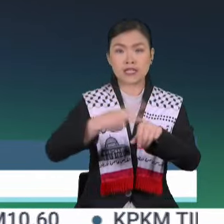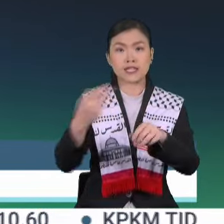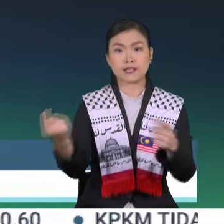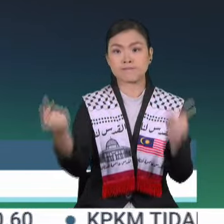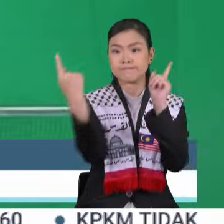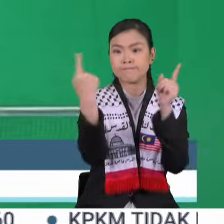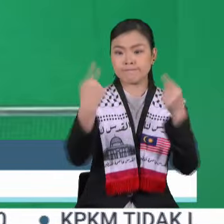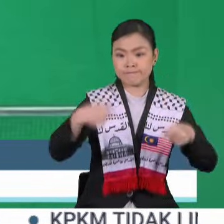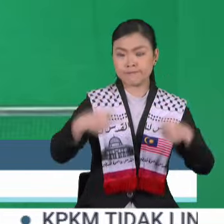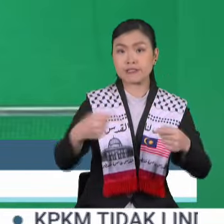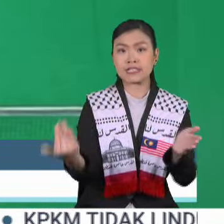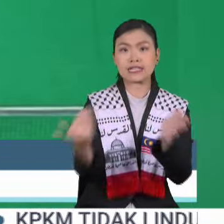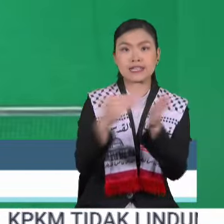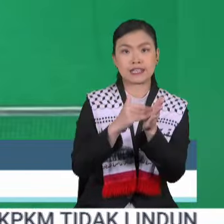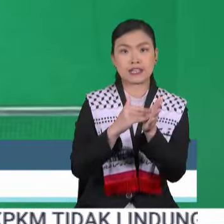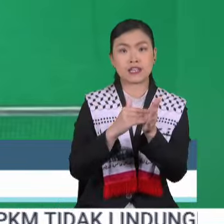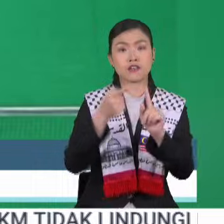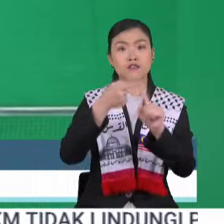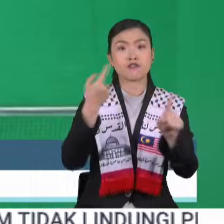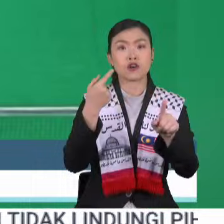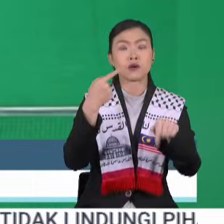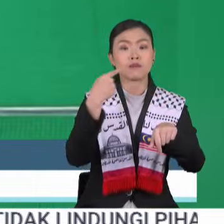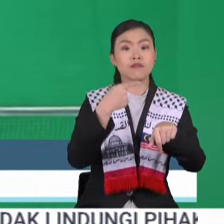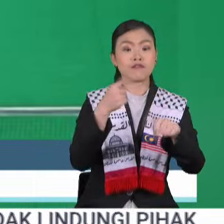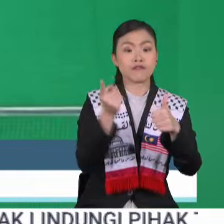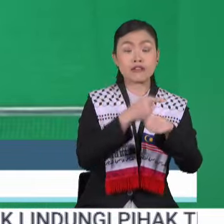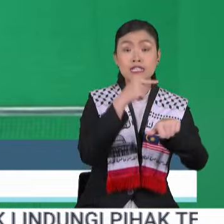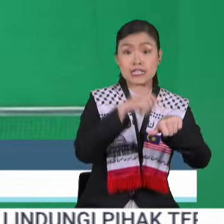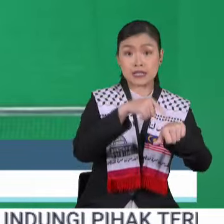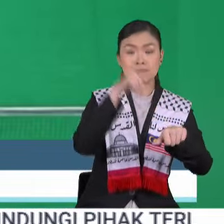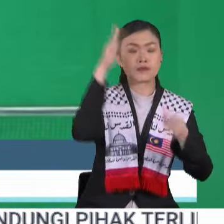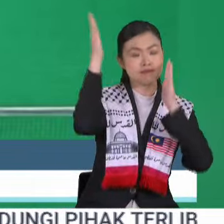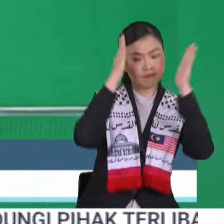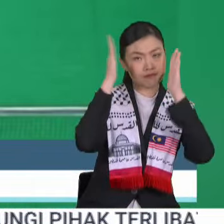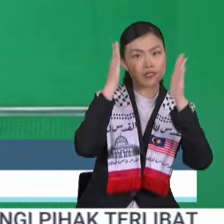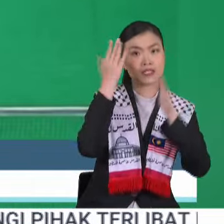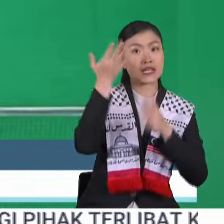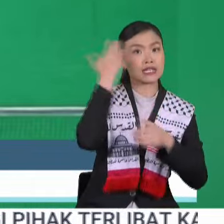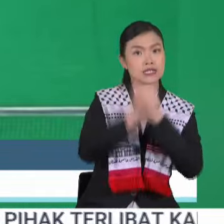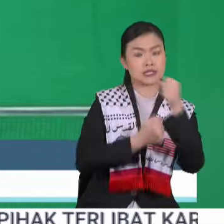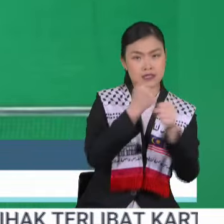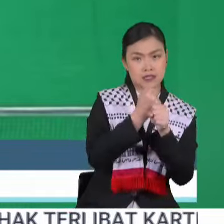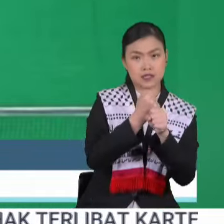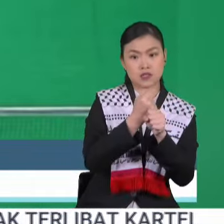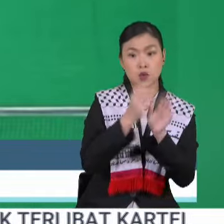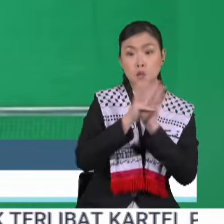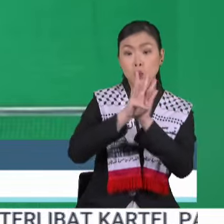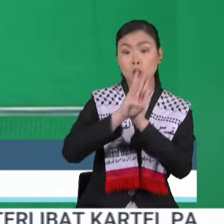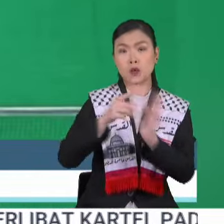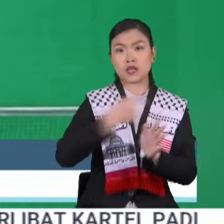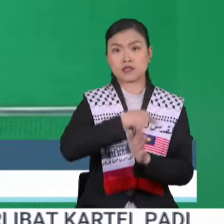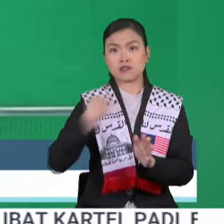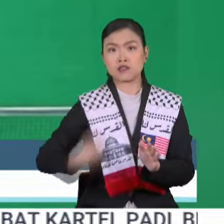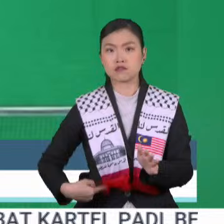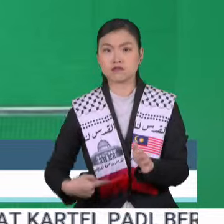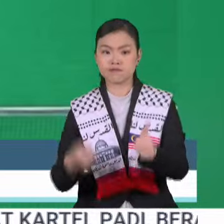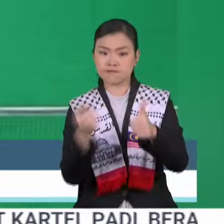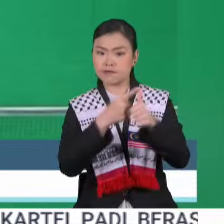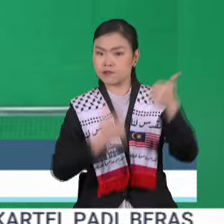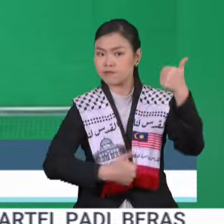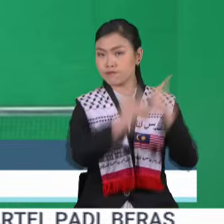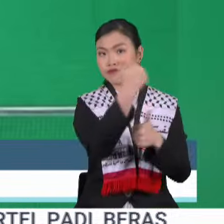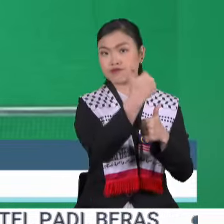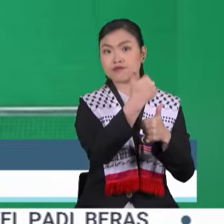pusingan pertama terbuka Malaysia 2023 yang lalu. Wakil China itu bermula garang di set pertama apabila